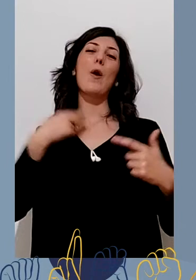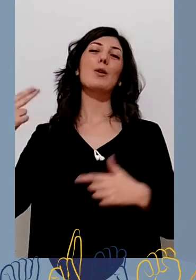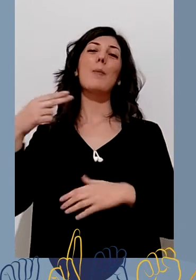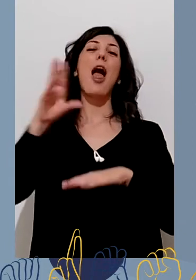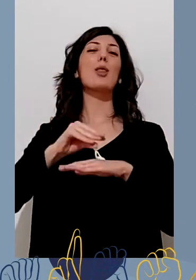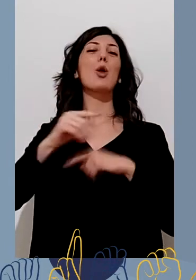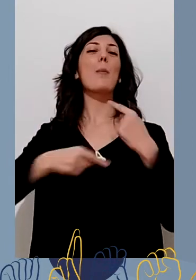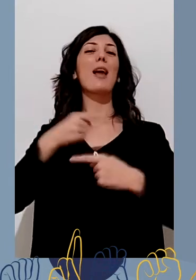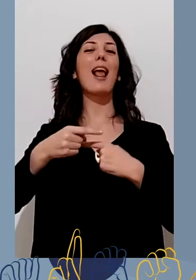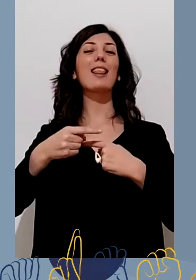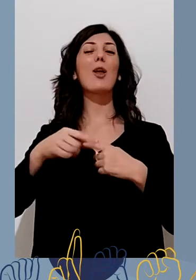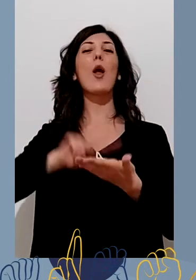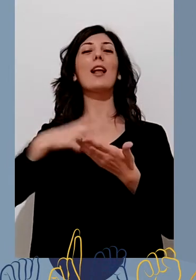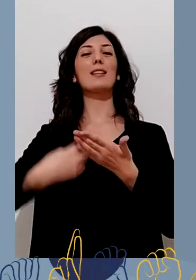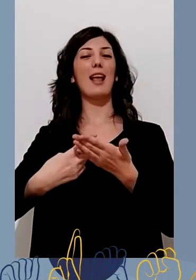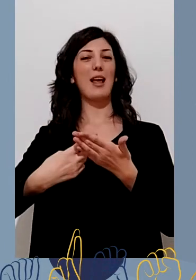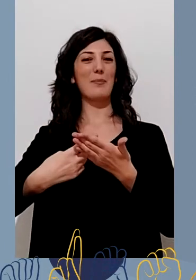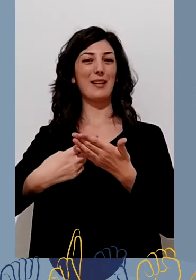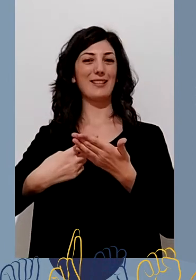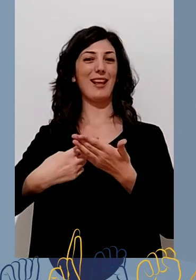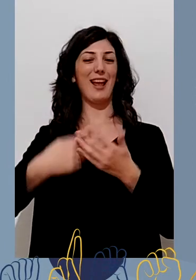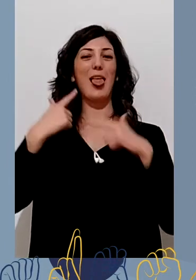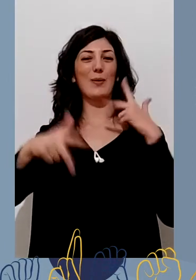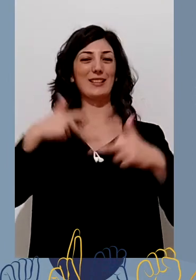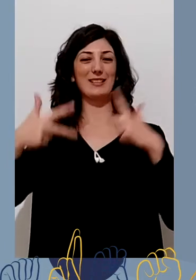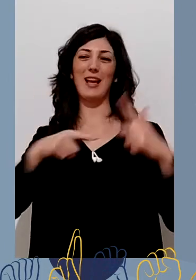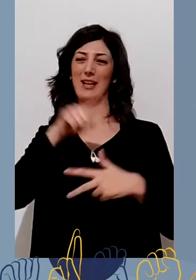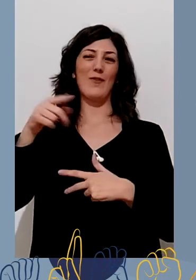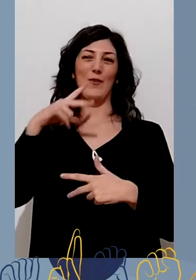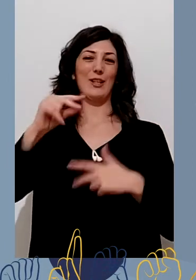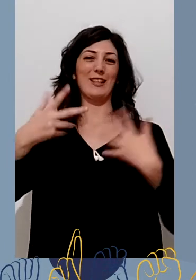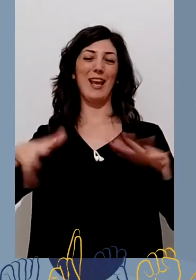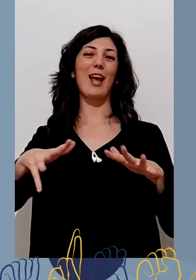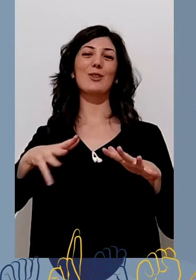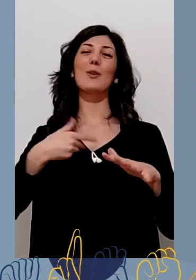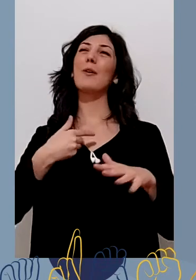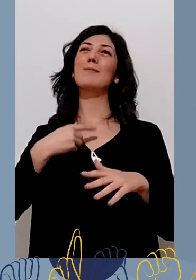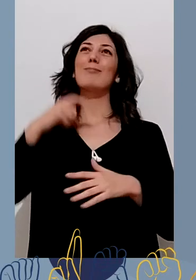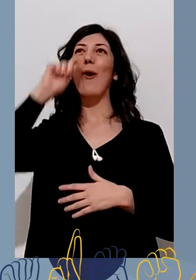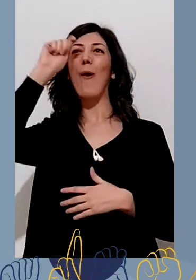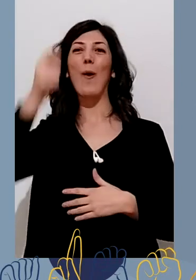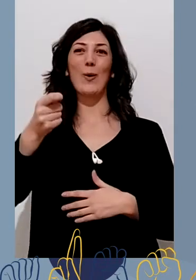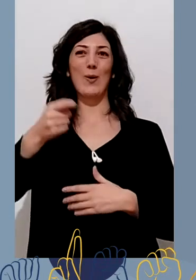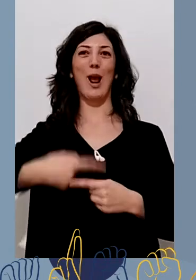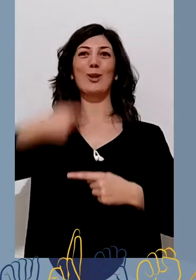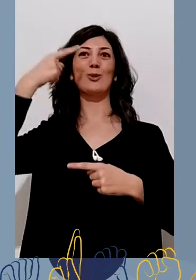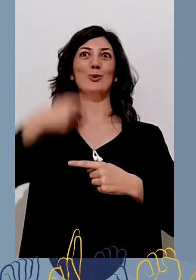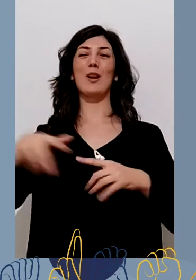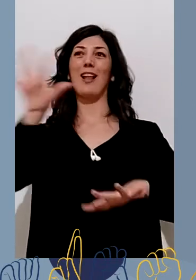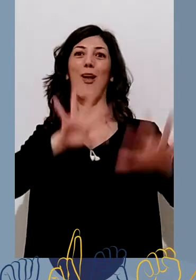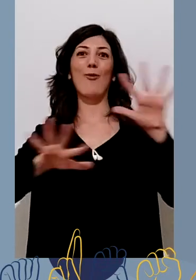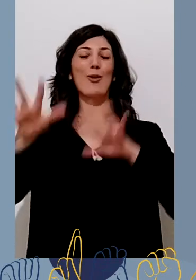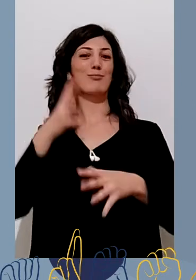dei segni, come l'hai già detto. Onorato di far parte di questa giornata informativa,